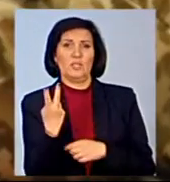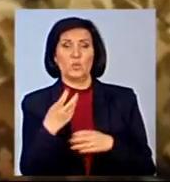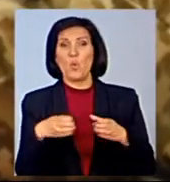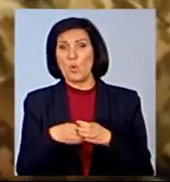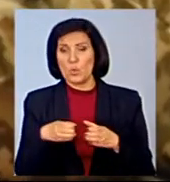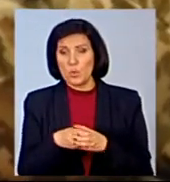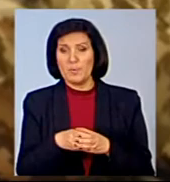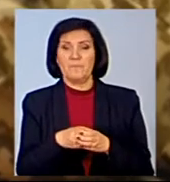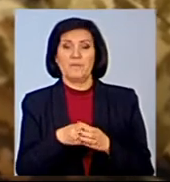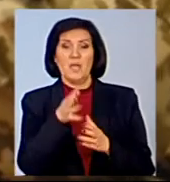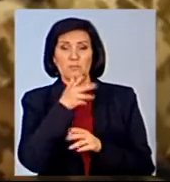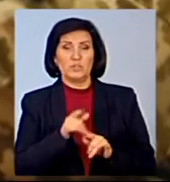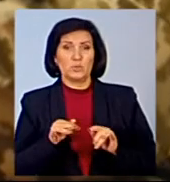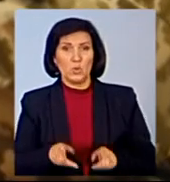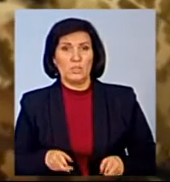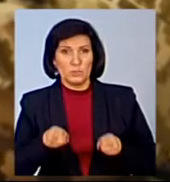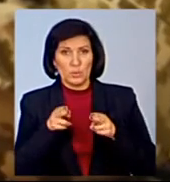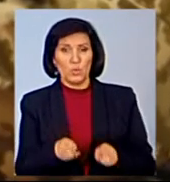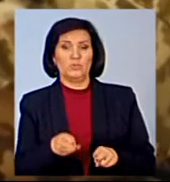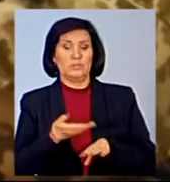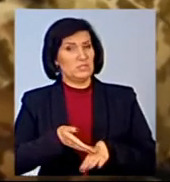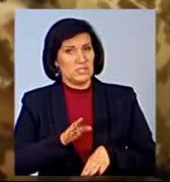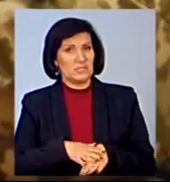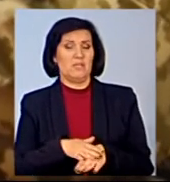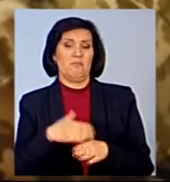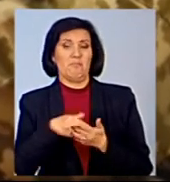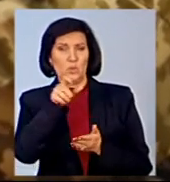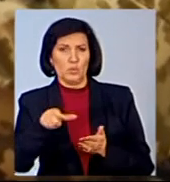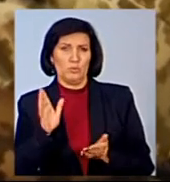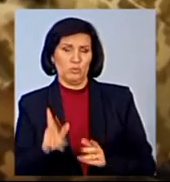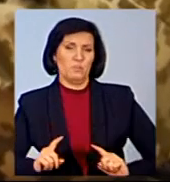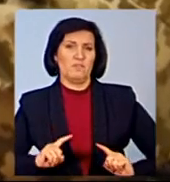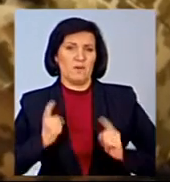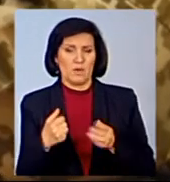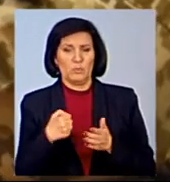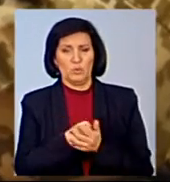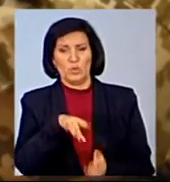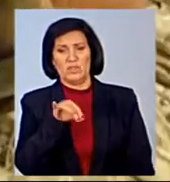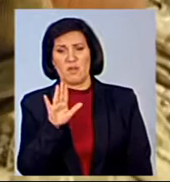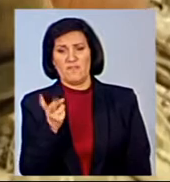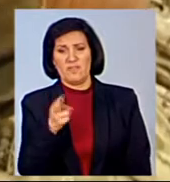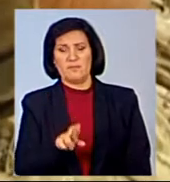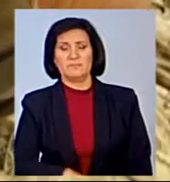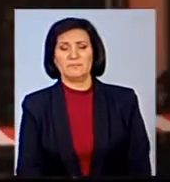групи. Водночас скоєні злочини тяжкі, тож підозрювані перебуватимуть під вартою до травня.